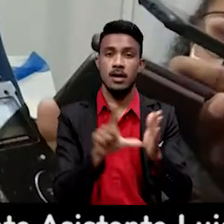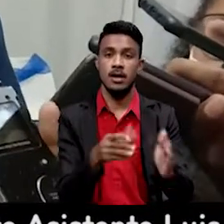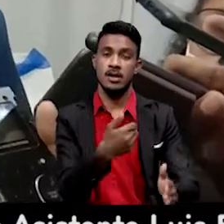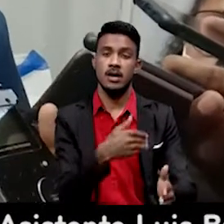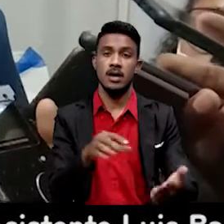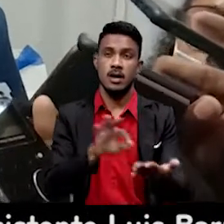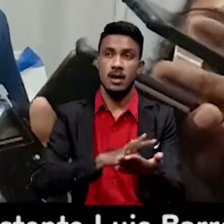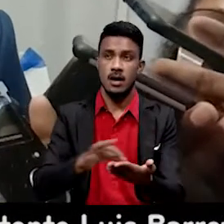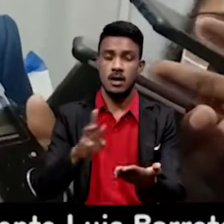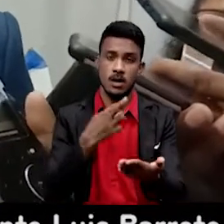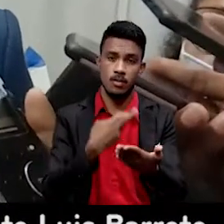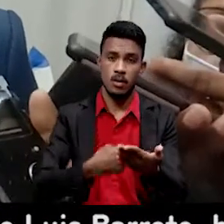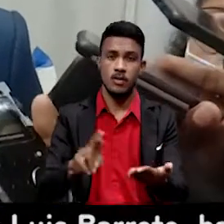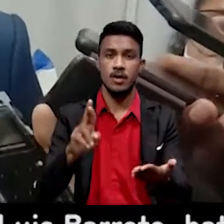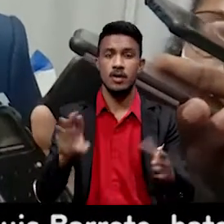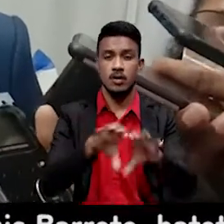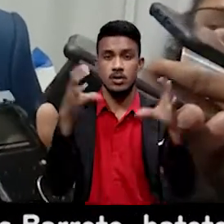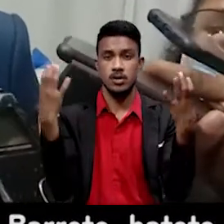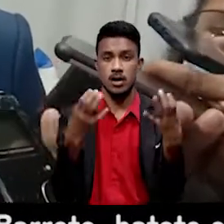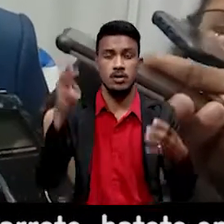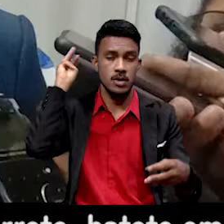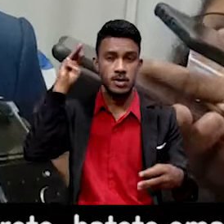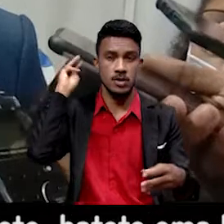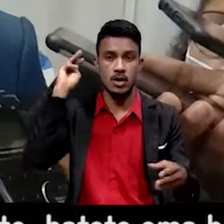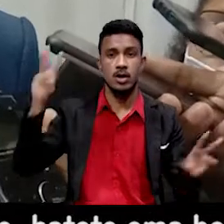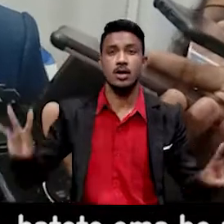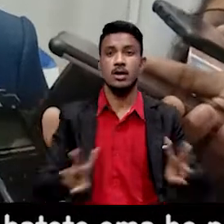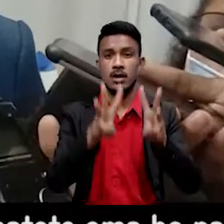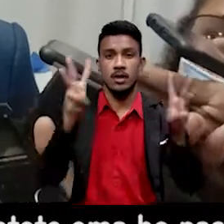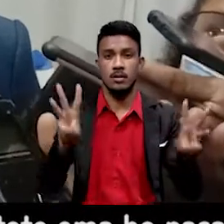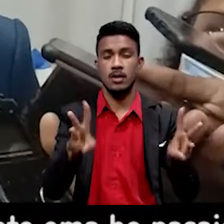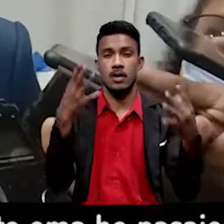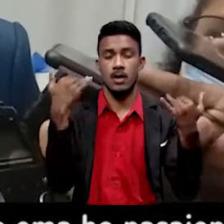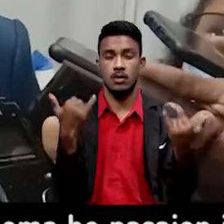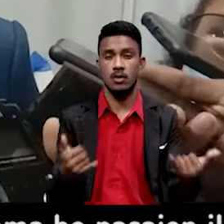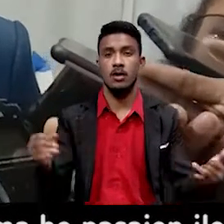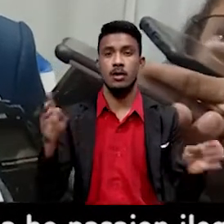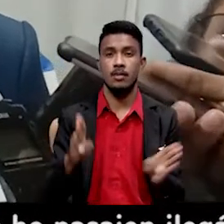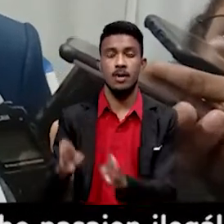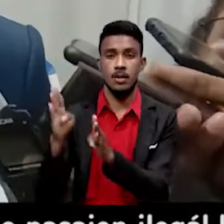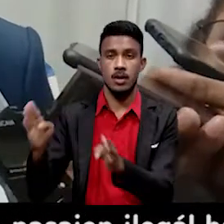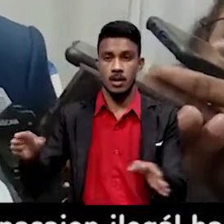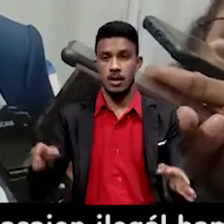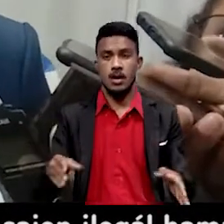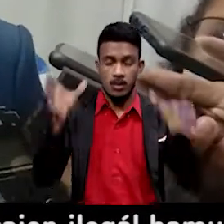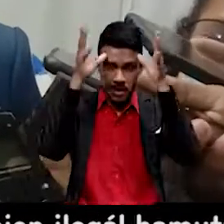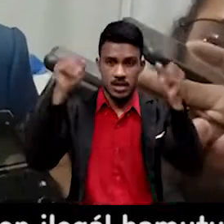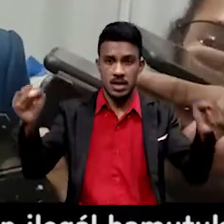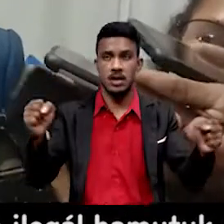a prova da nossa conselho de ministros quarta quinta-feira né e ora se prepara semana vai lorba para o presidente da república ou de arenia